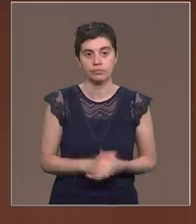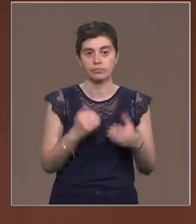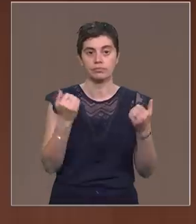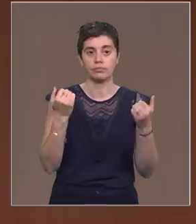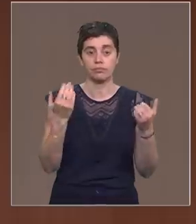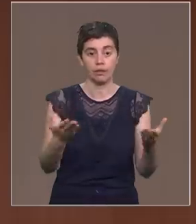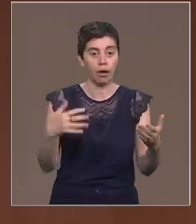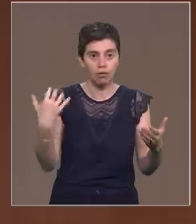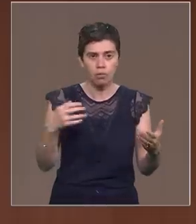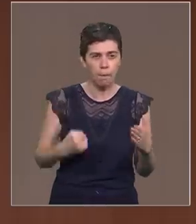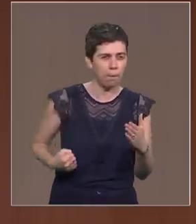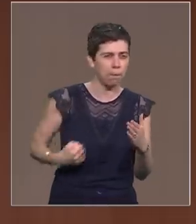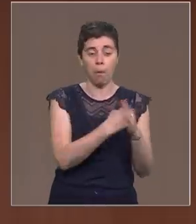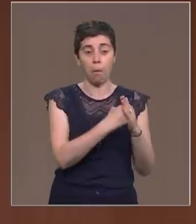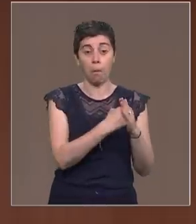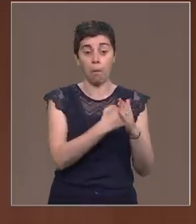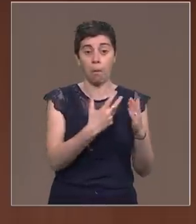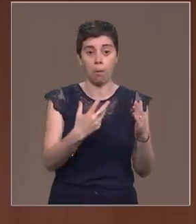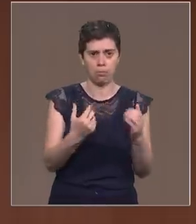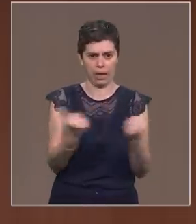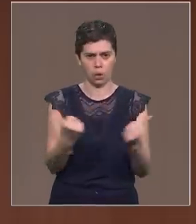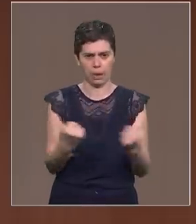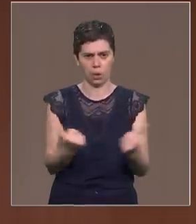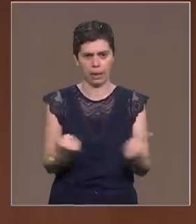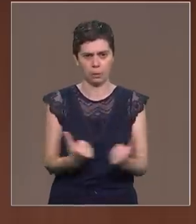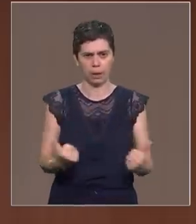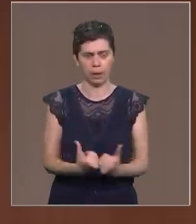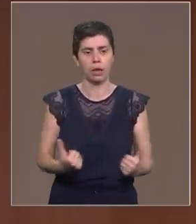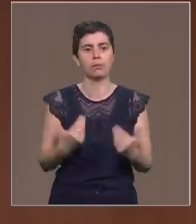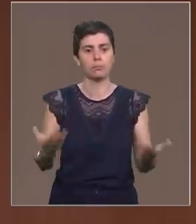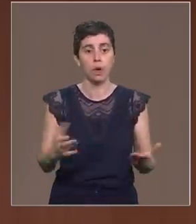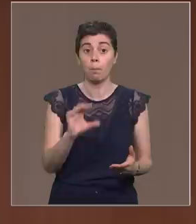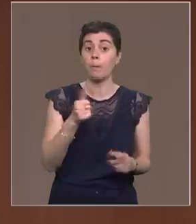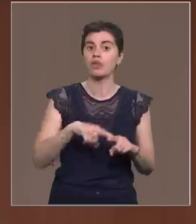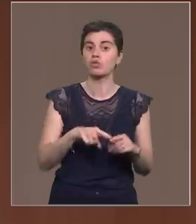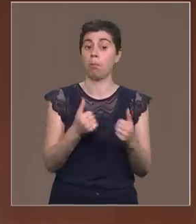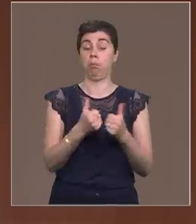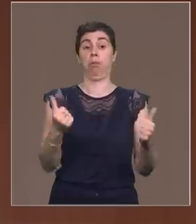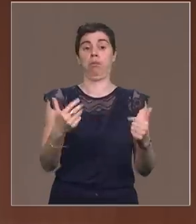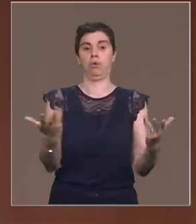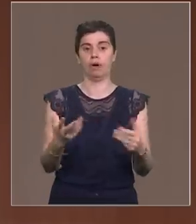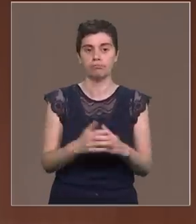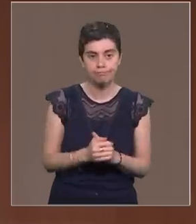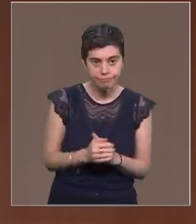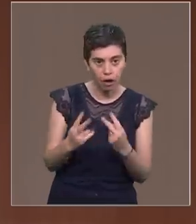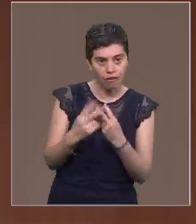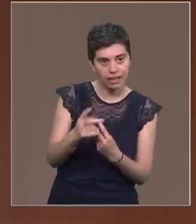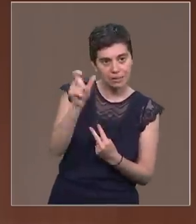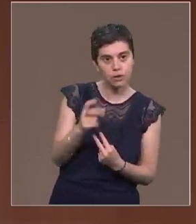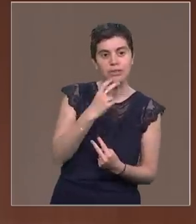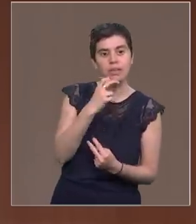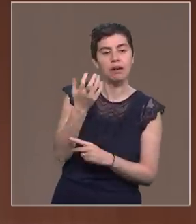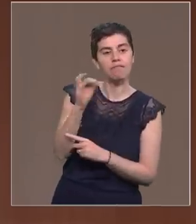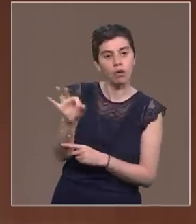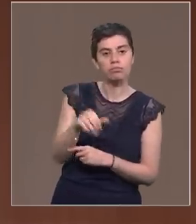son paroxysme l'art du paradoxe. Premier paradoxe, devant les Français, vous avez soutenu